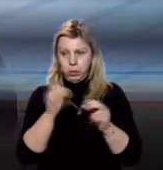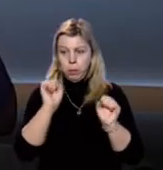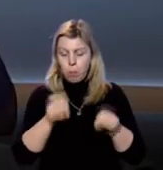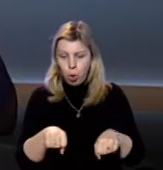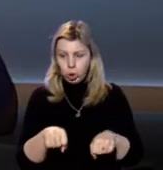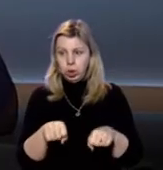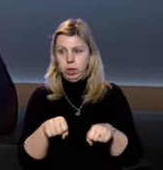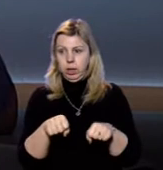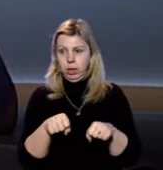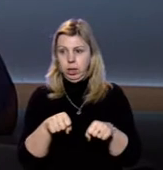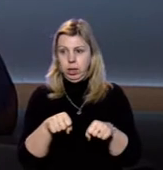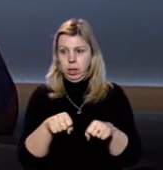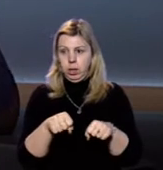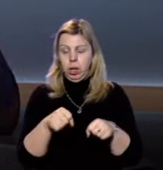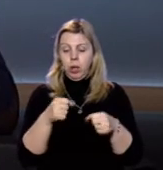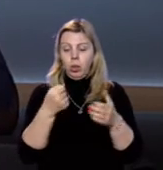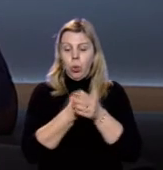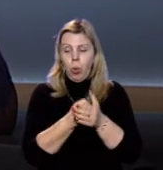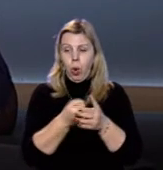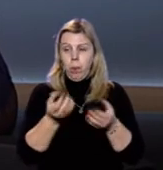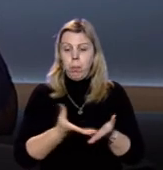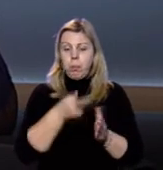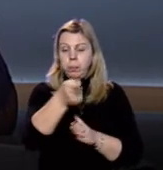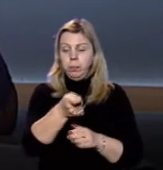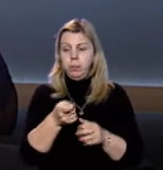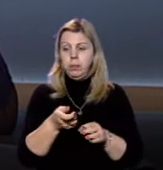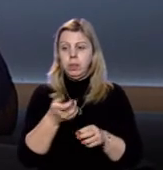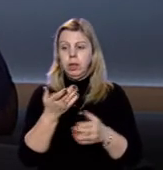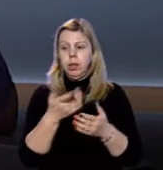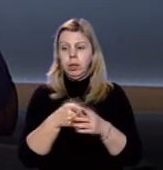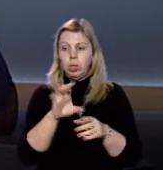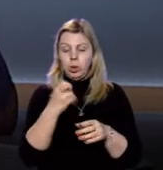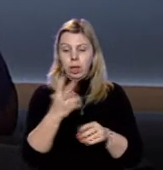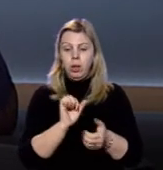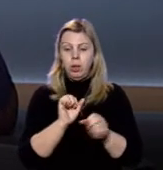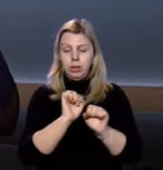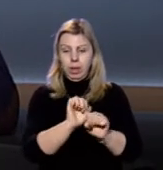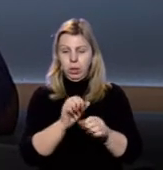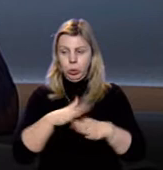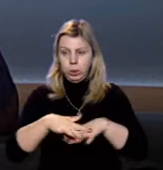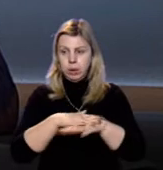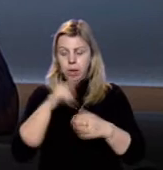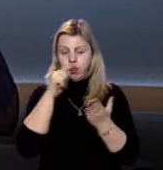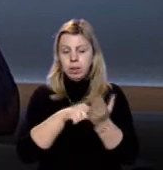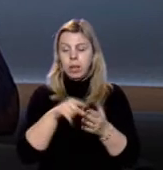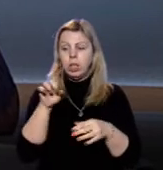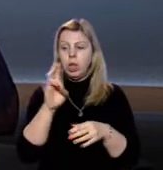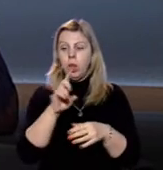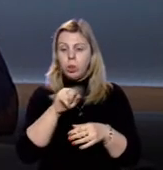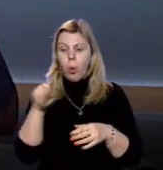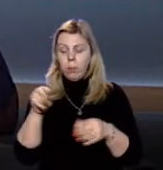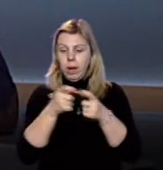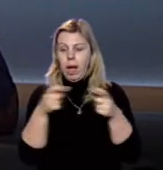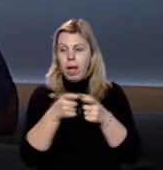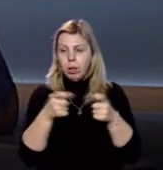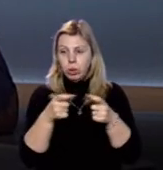може відповідно до поданої заяви до органу соціального захисту населення вказати номер